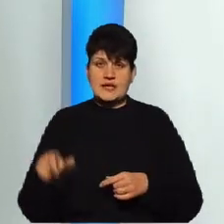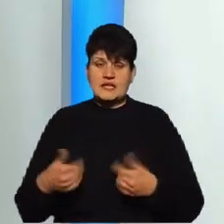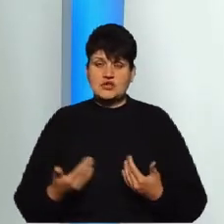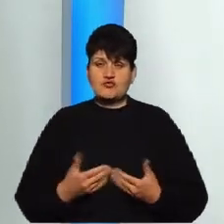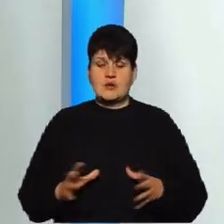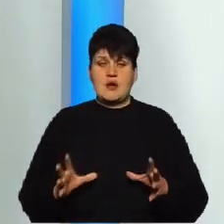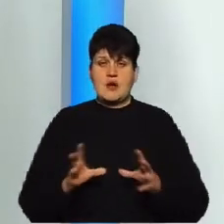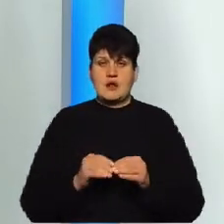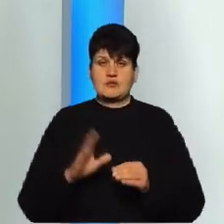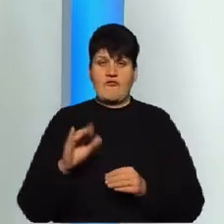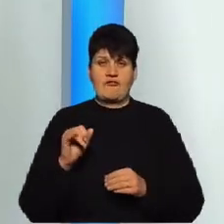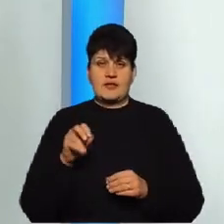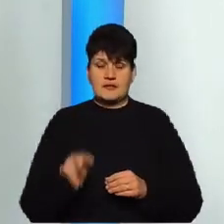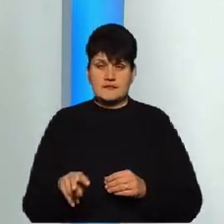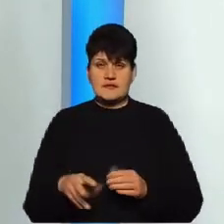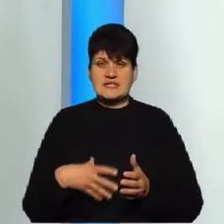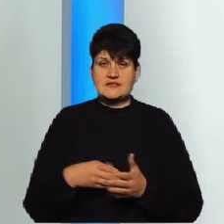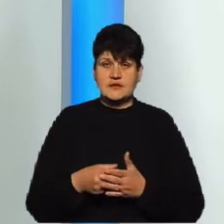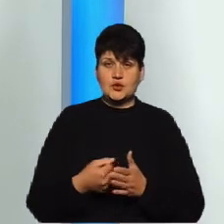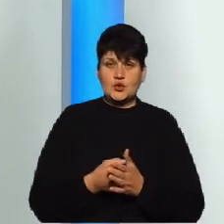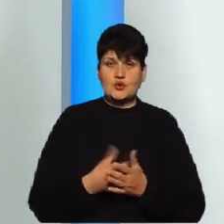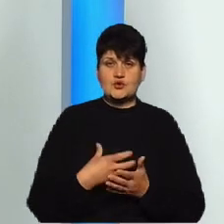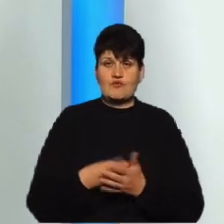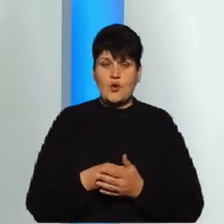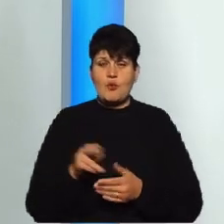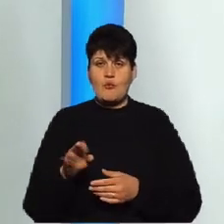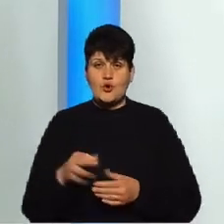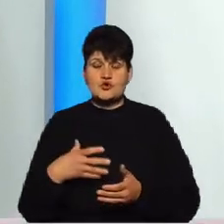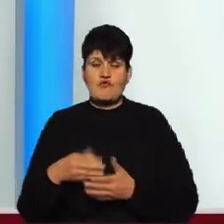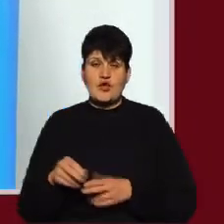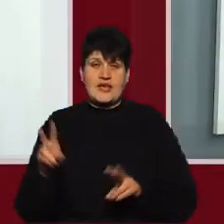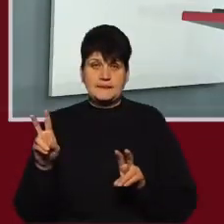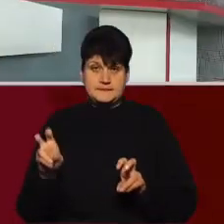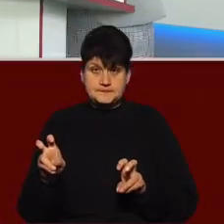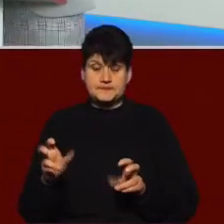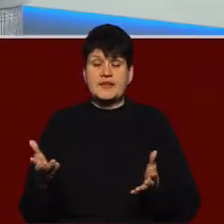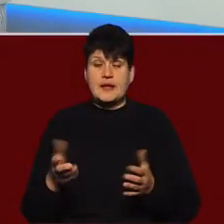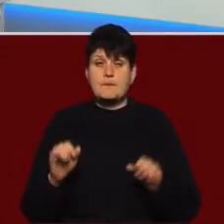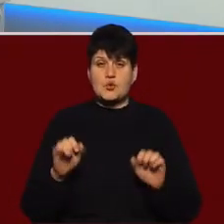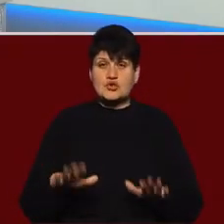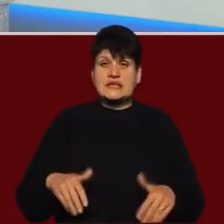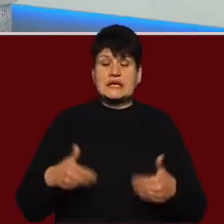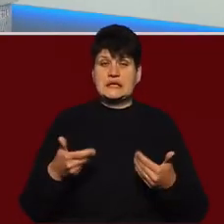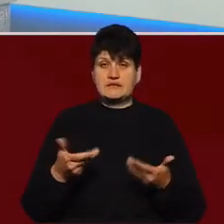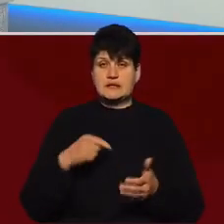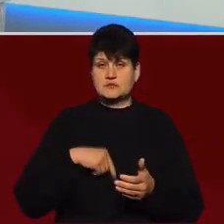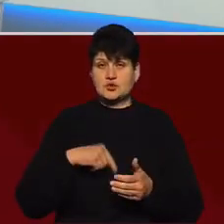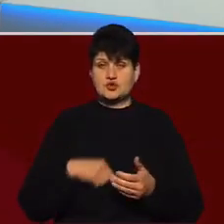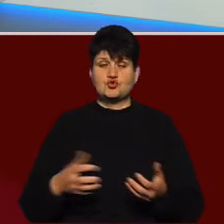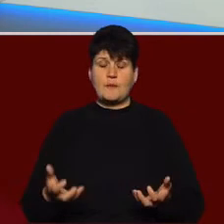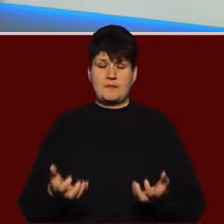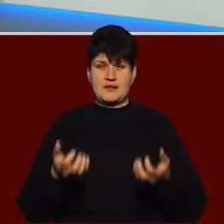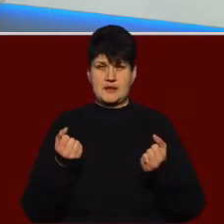Тобто, свій до свого по своє, такий званий вислів, де вони можуть надавати психологічну підтримку. У нас